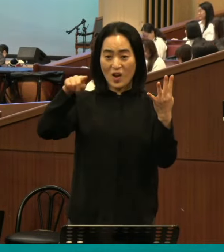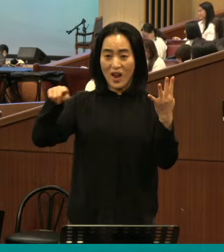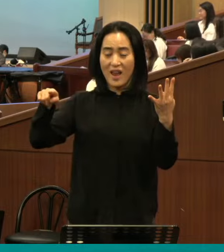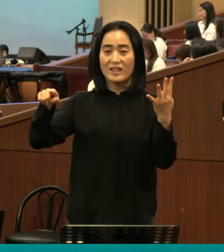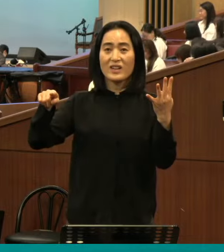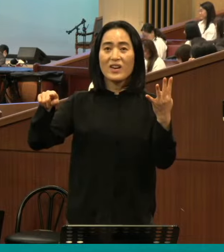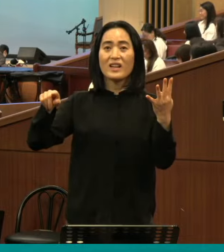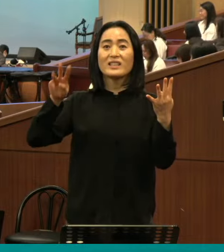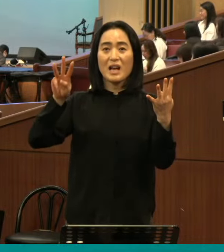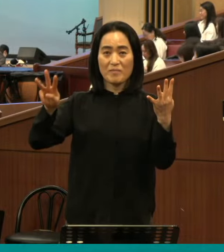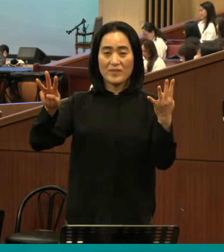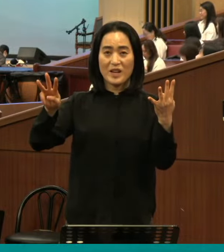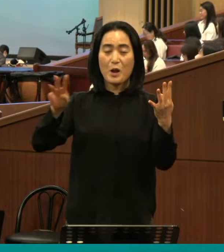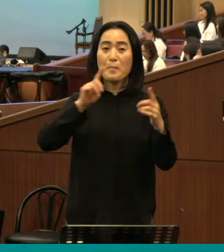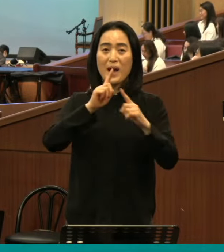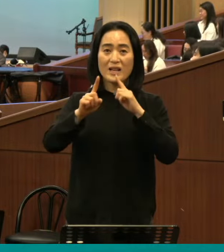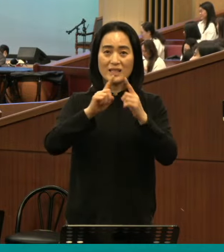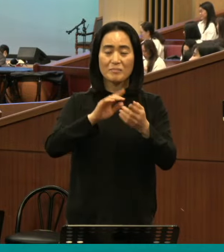1절에서 3절